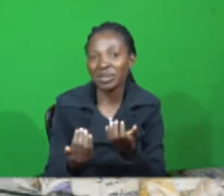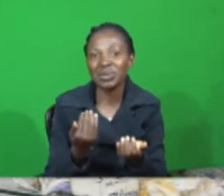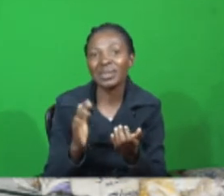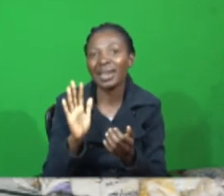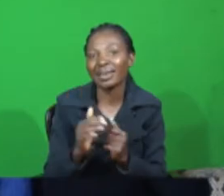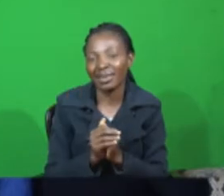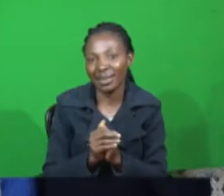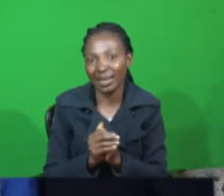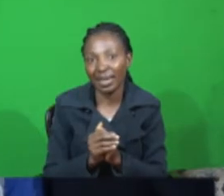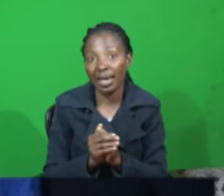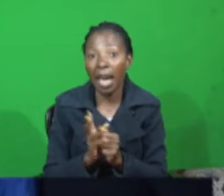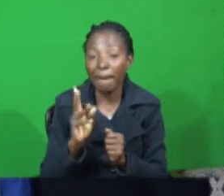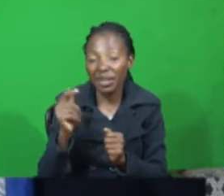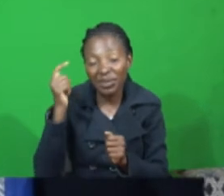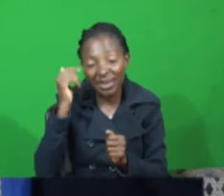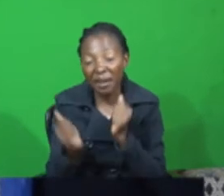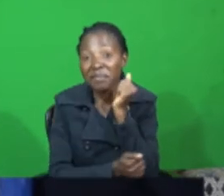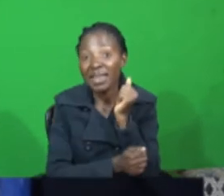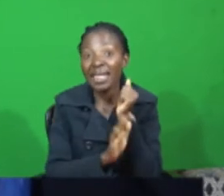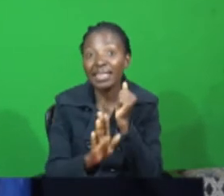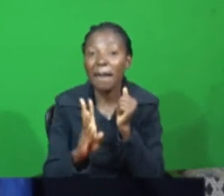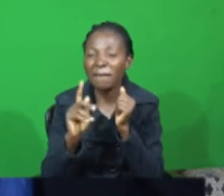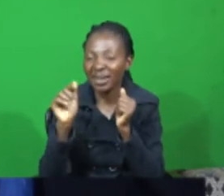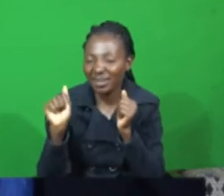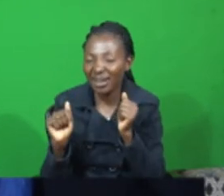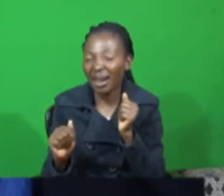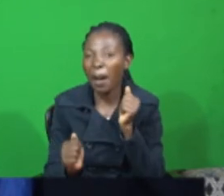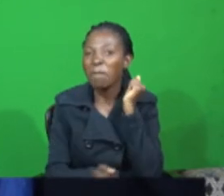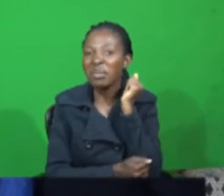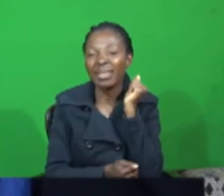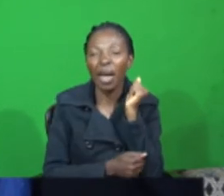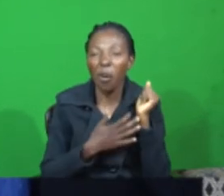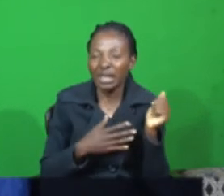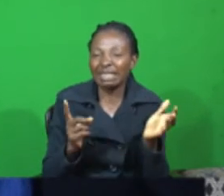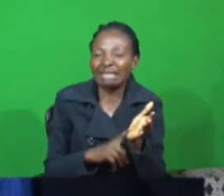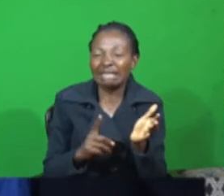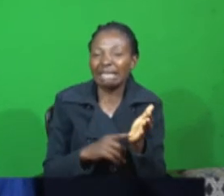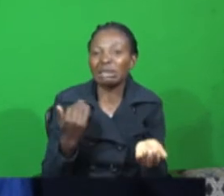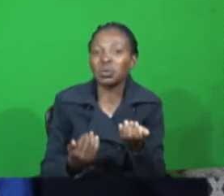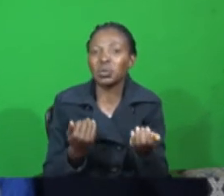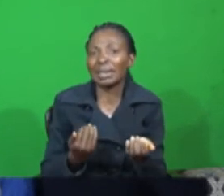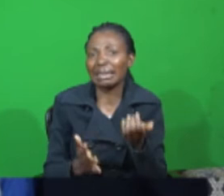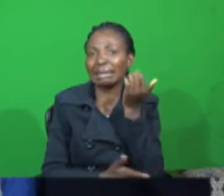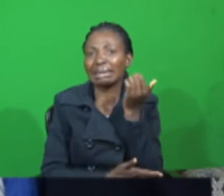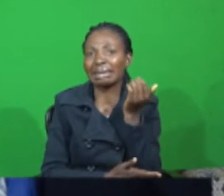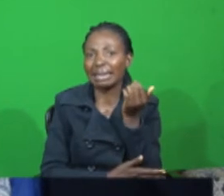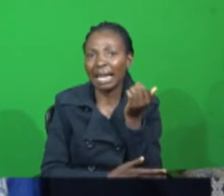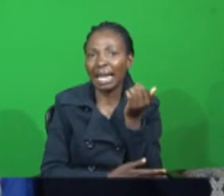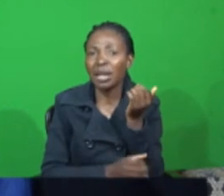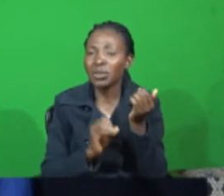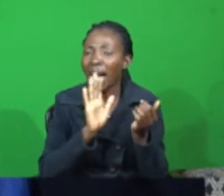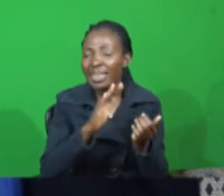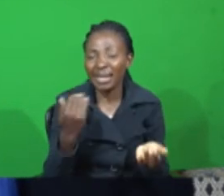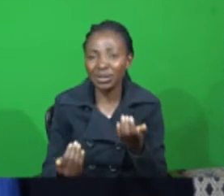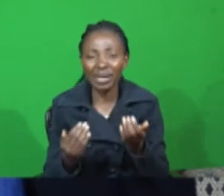kwakati saka munototi kumba kune munhu izvo masiya bere nevana andazvona saka kune vanhu vakadaro zvekuti tumwe